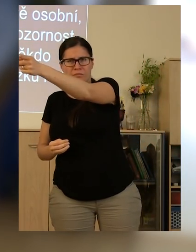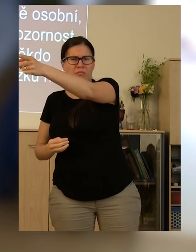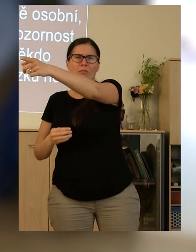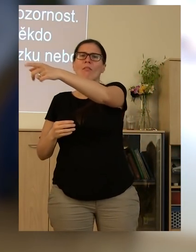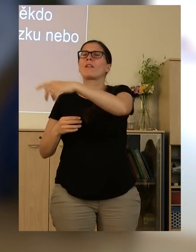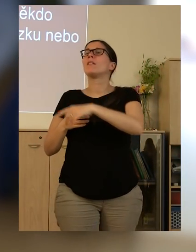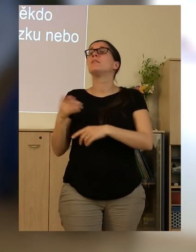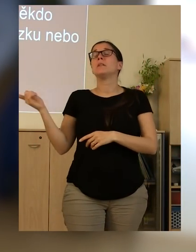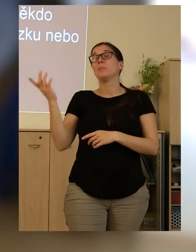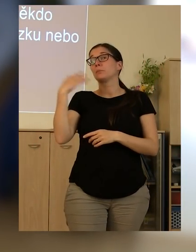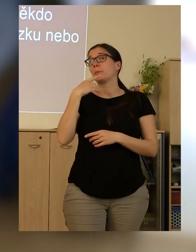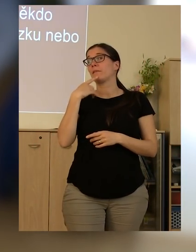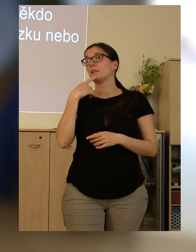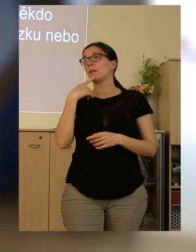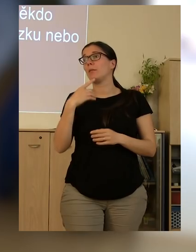že